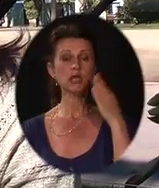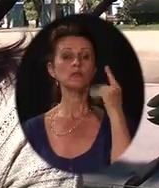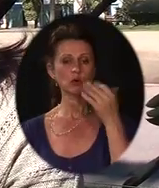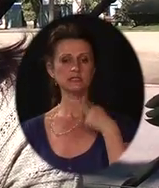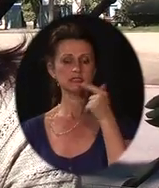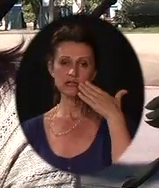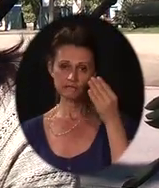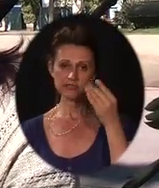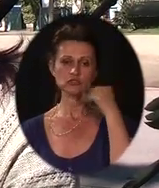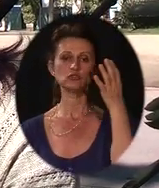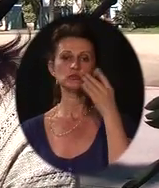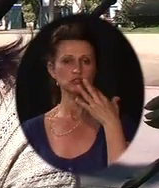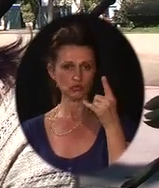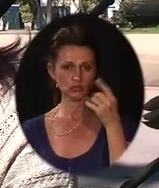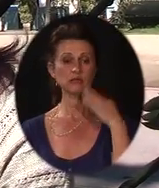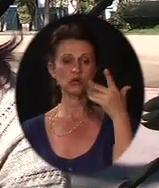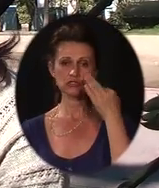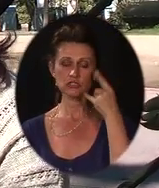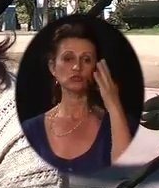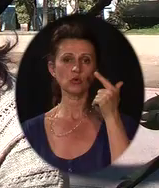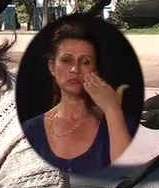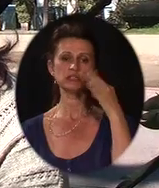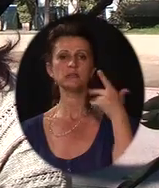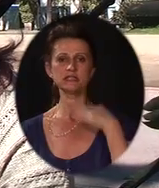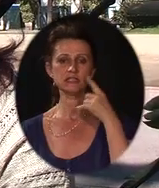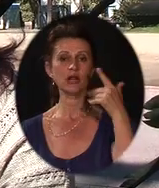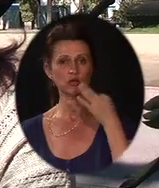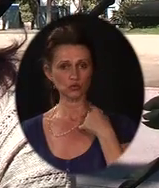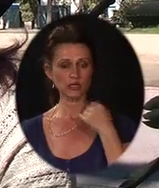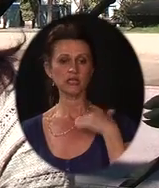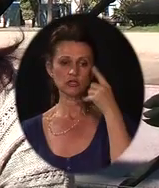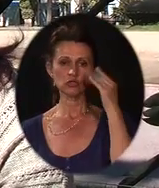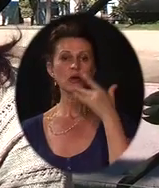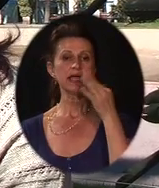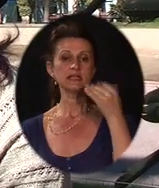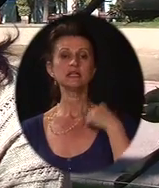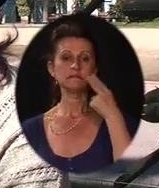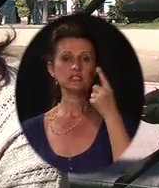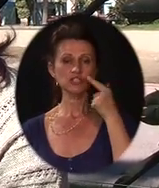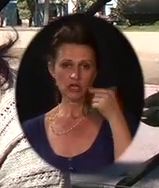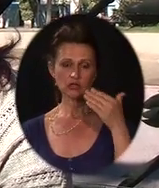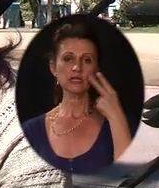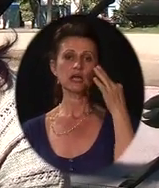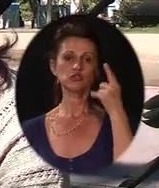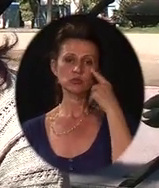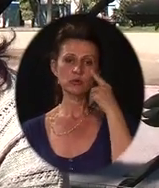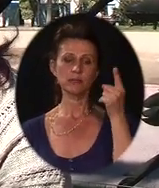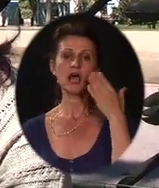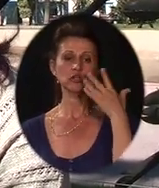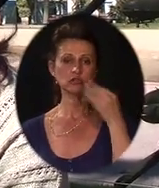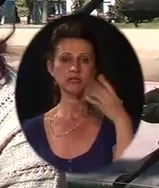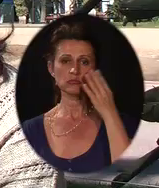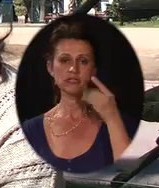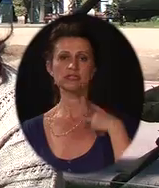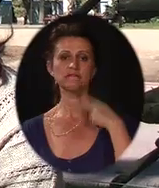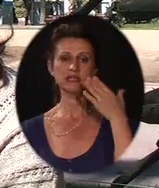Moi, c'est Delphine. Je suis sourde. Et moi aussi, je dois me déplacer dans la rue. Et je dois être très vigilante car je ne peux pas entendre les bruits des